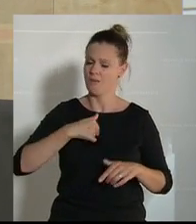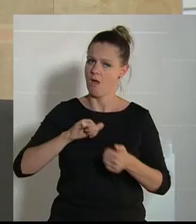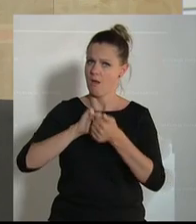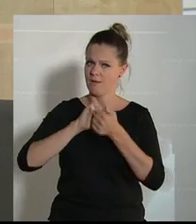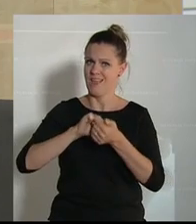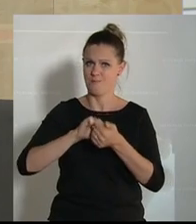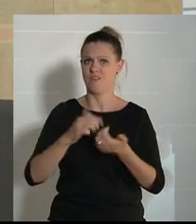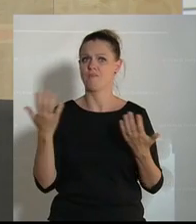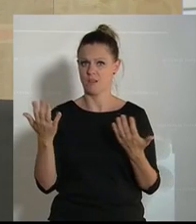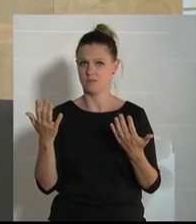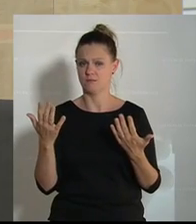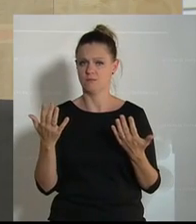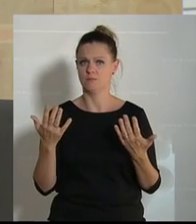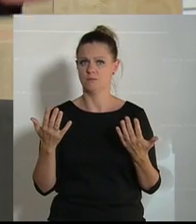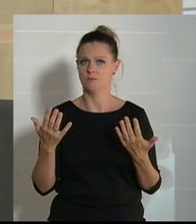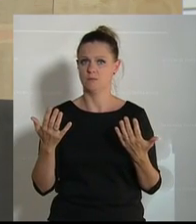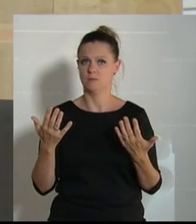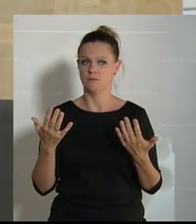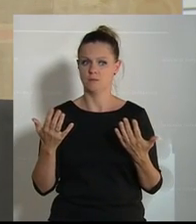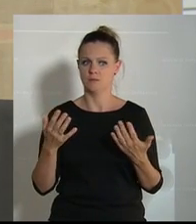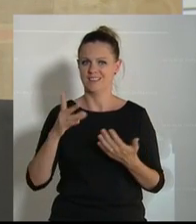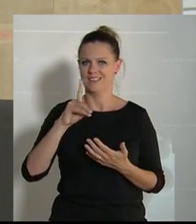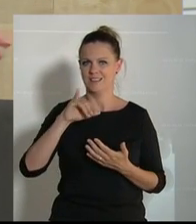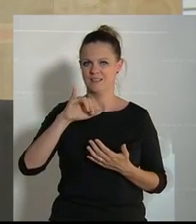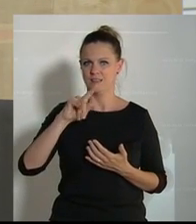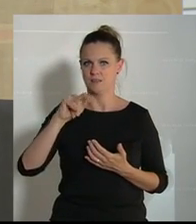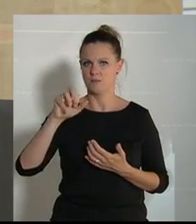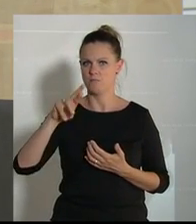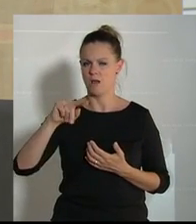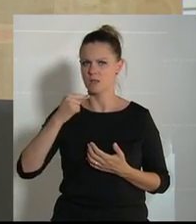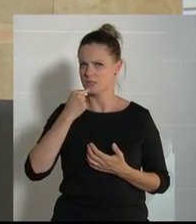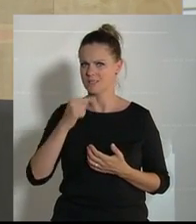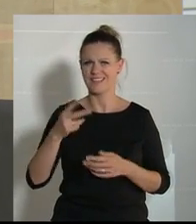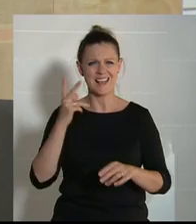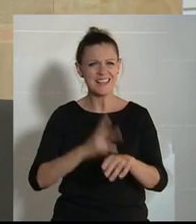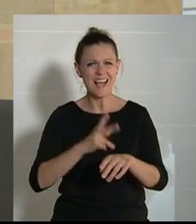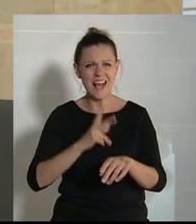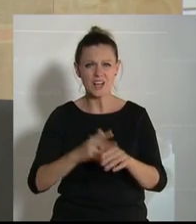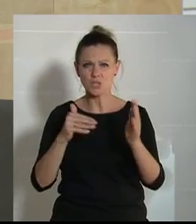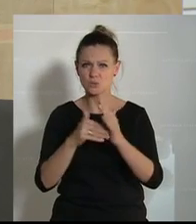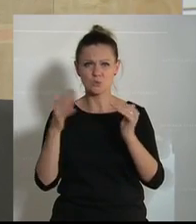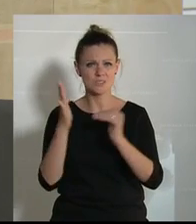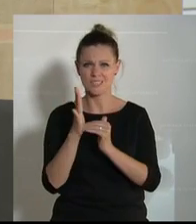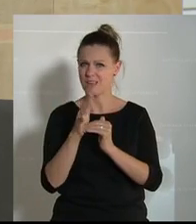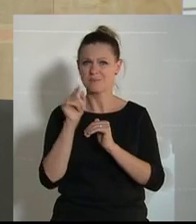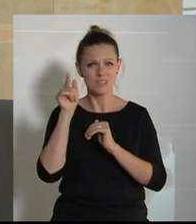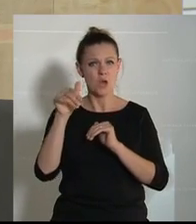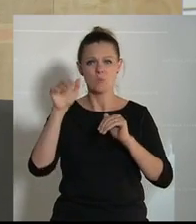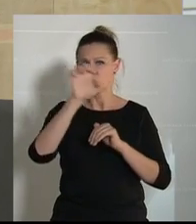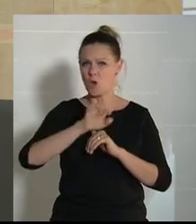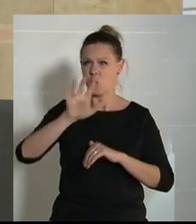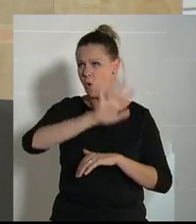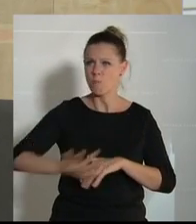werde, dass wir hier dieses, der Dietmar hat es formuliert, kranke System, dass wir das europaweit korrigieren in